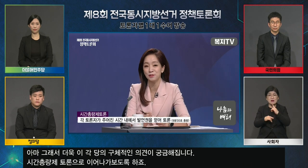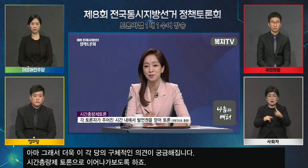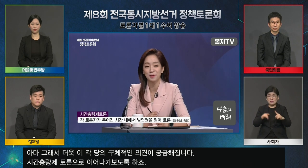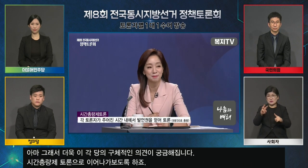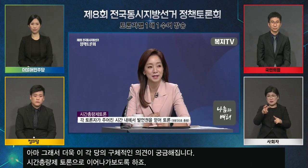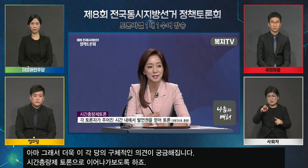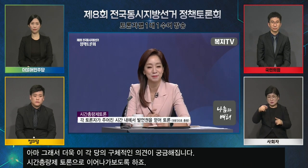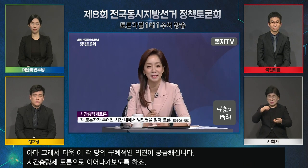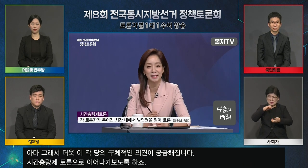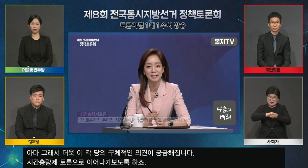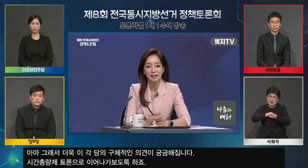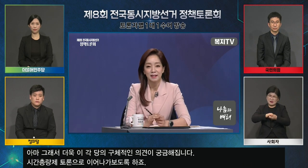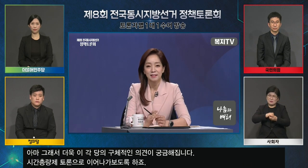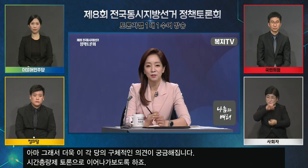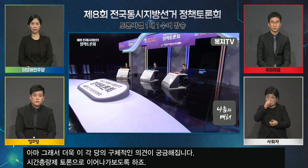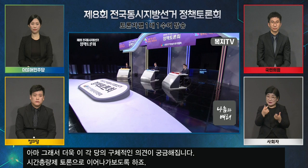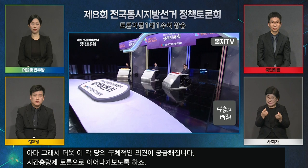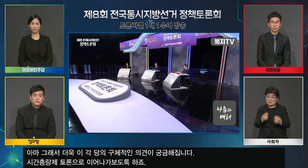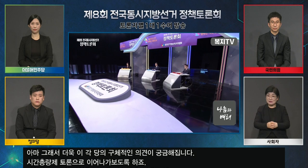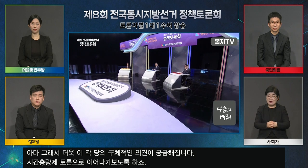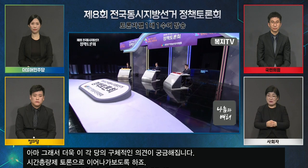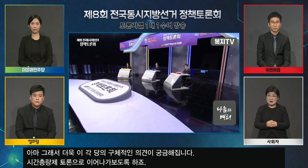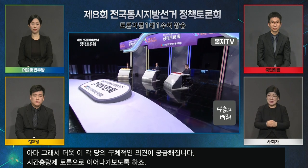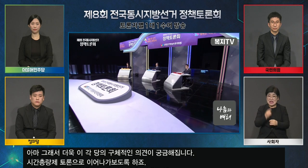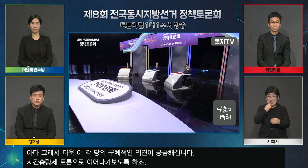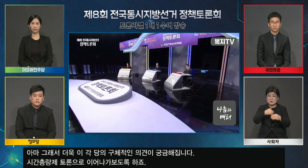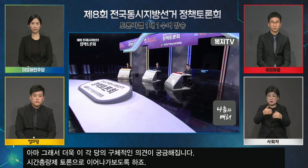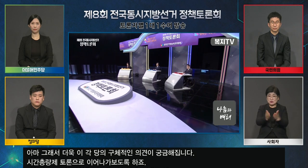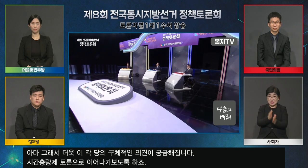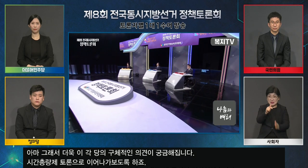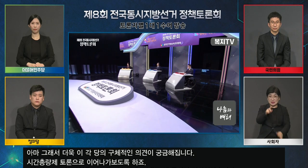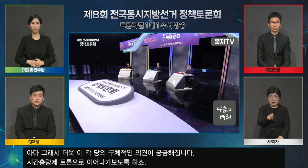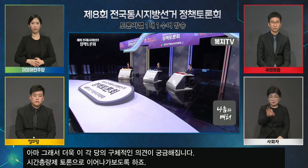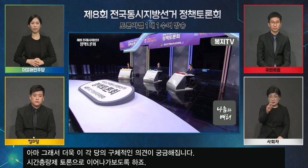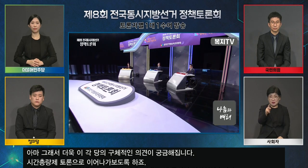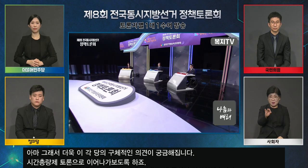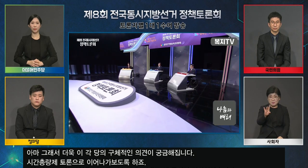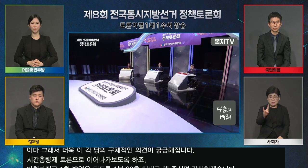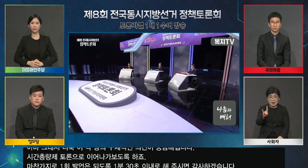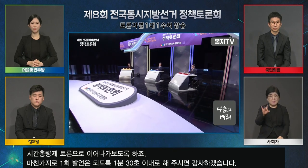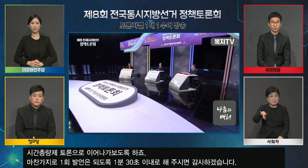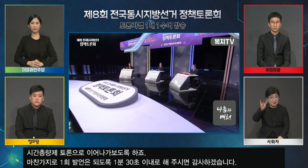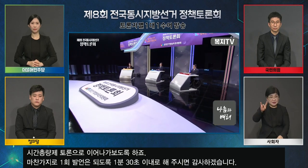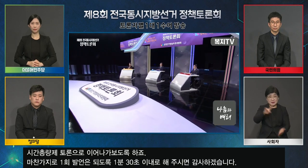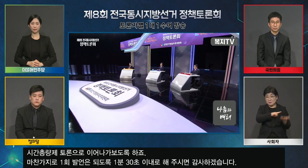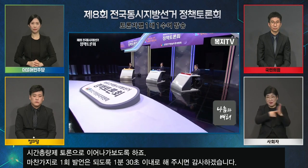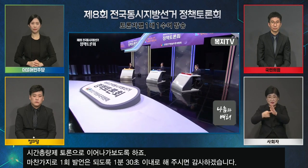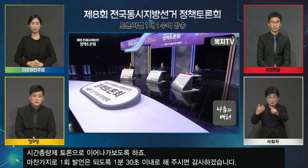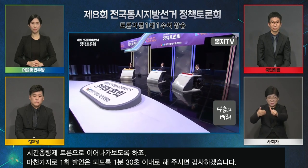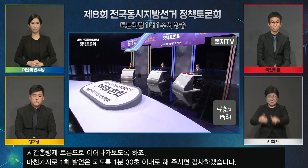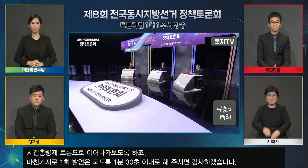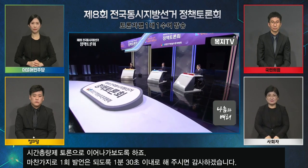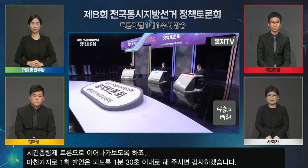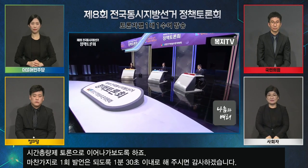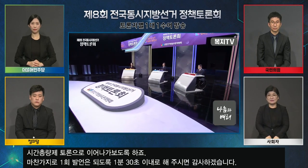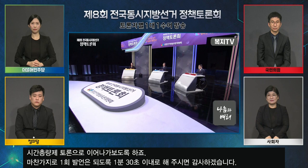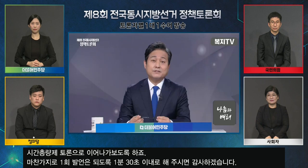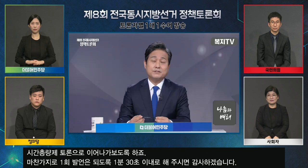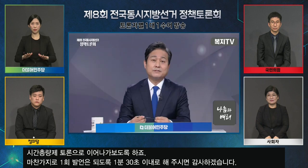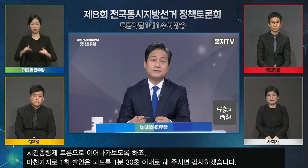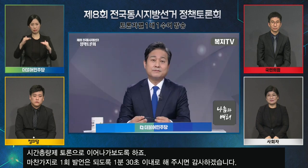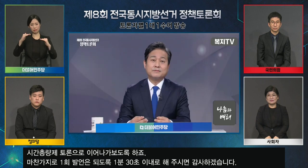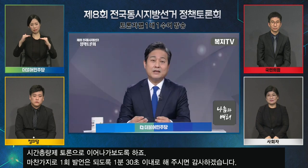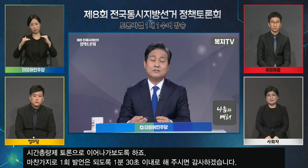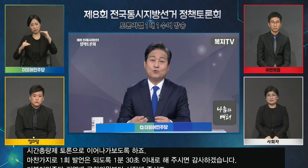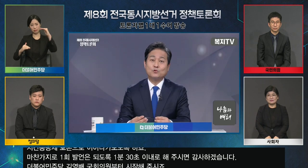이내로 해주시면 감사하겠습니다. 자 더불어민주당 김영배 국회의원 부터 시작해 주시죠. 양극화가 위험한